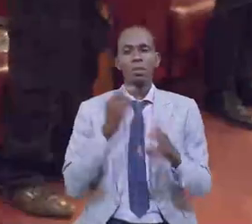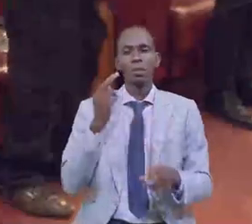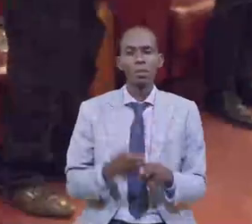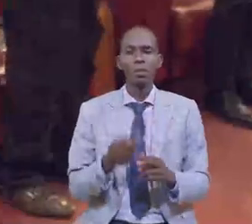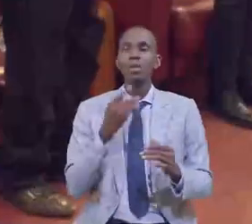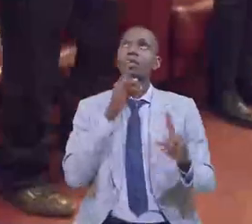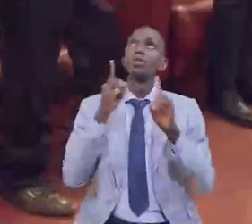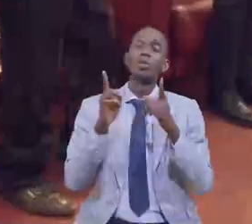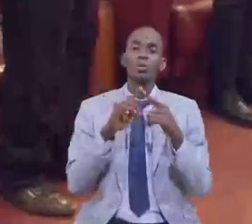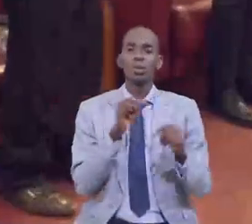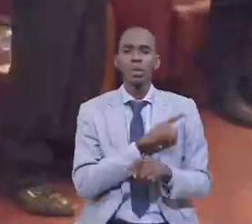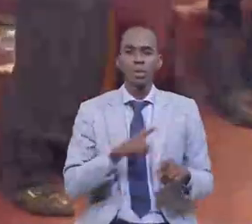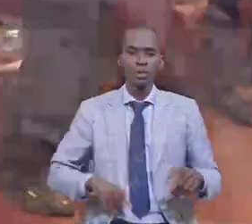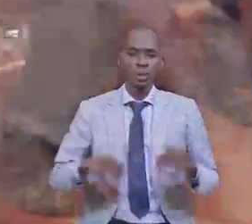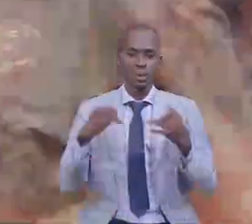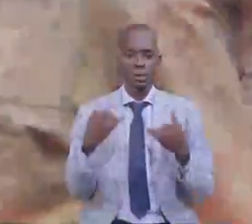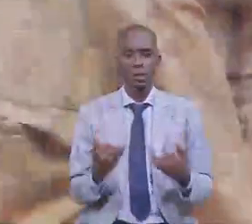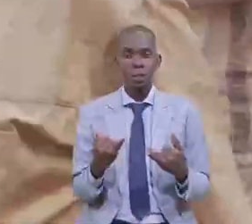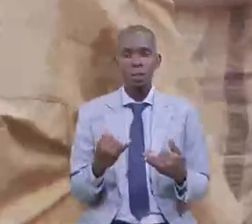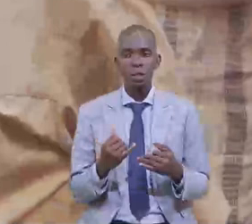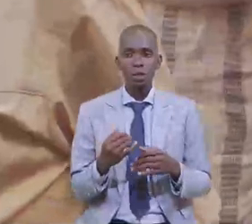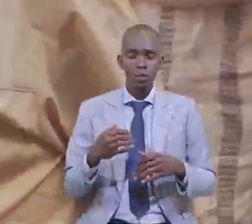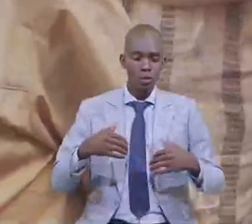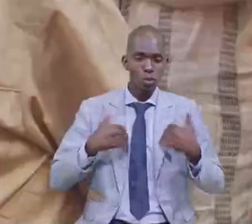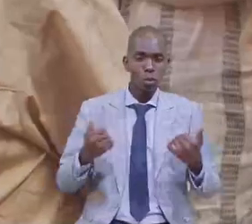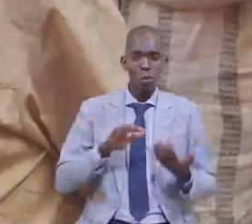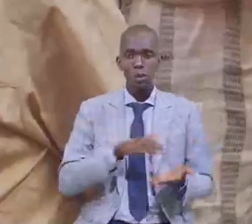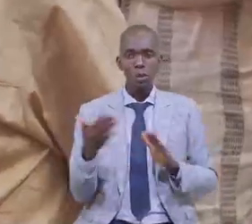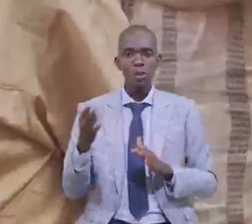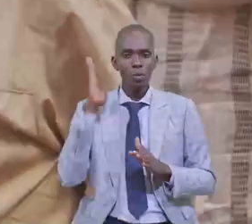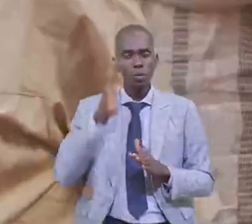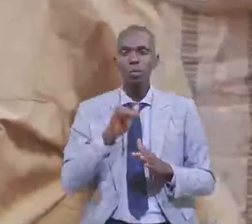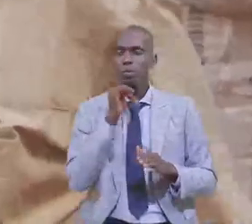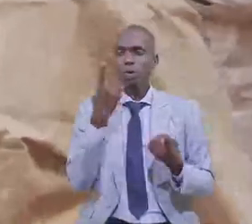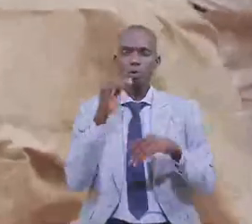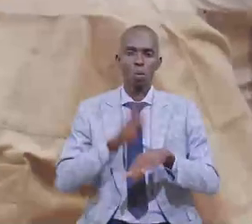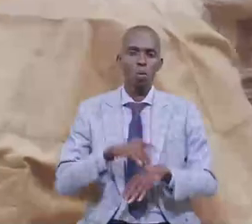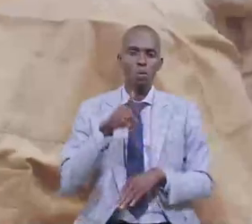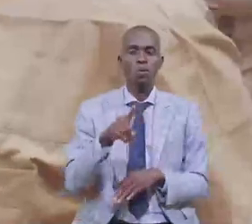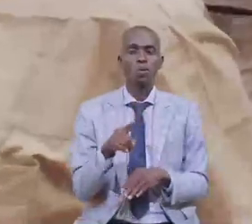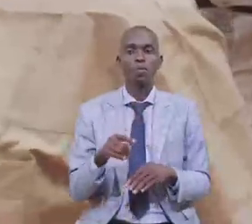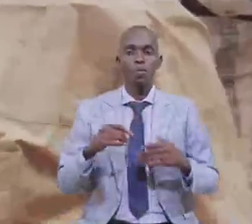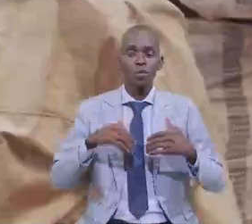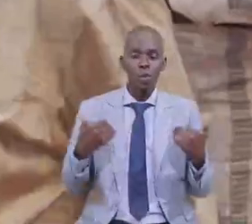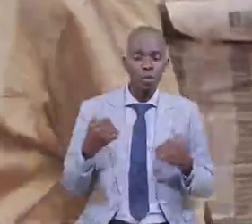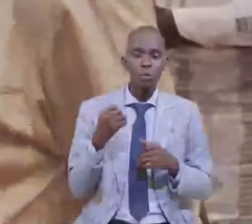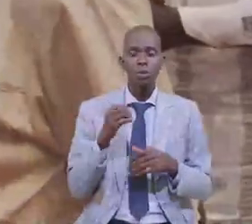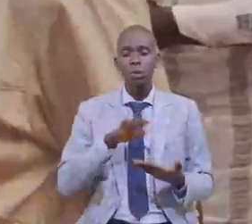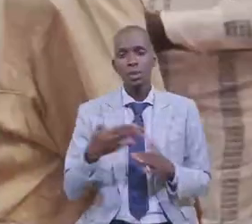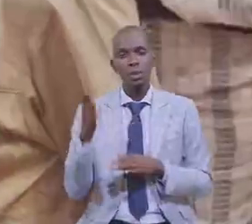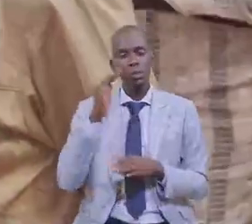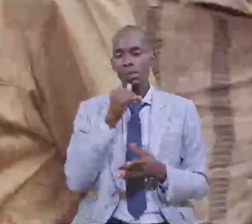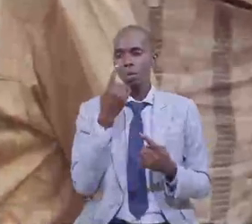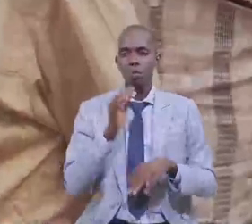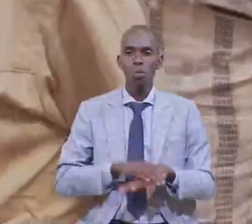au Seigneur. Parlez au Seigneur. La mort prématurée va passer par-dessus vous. La mort prématurée